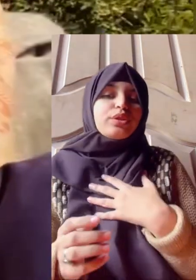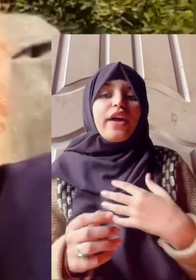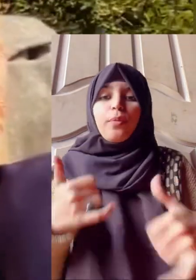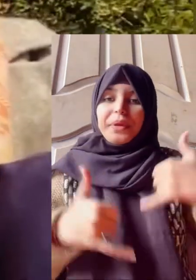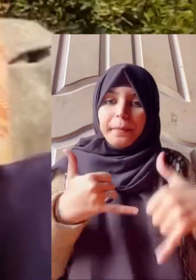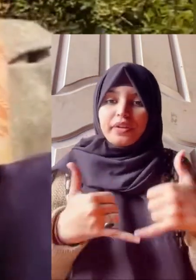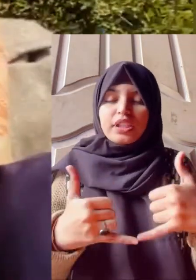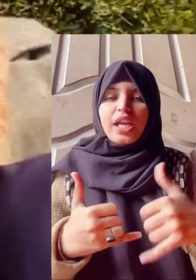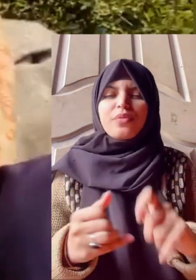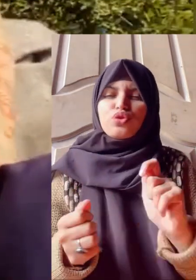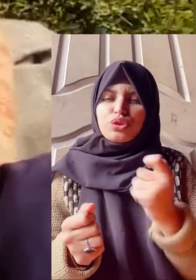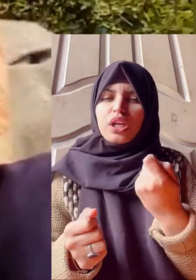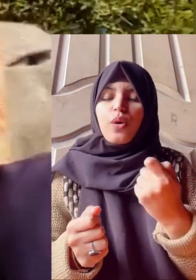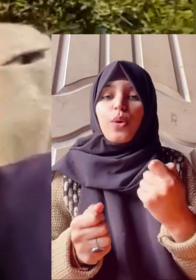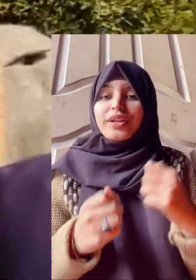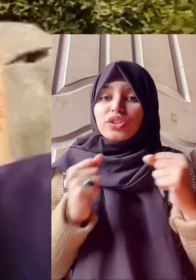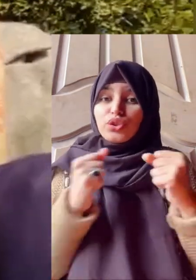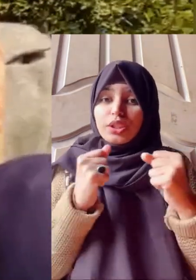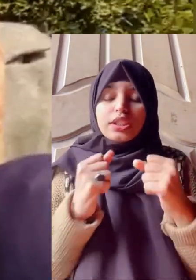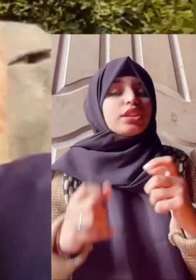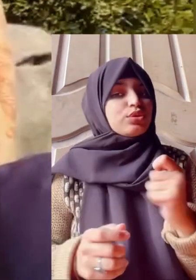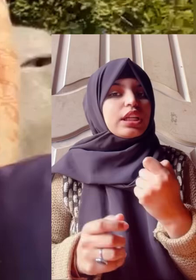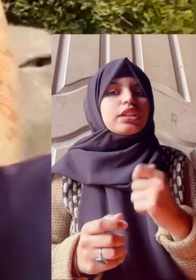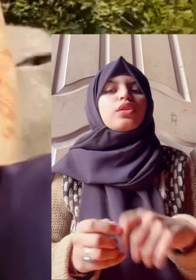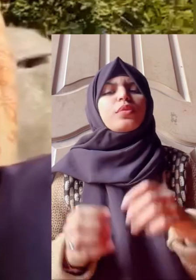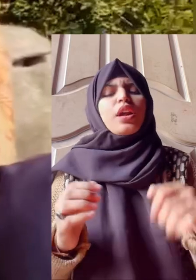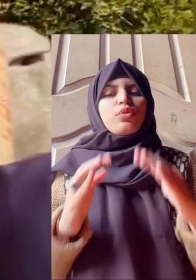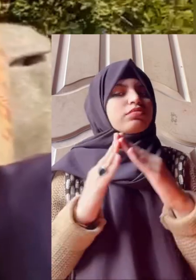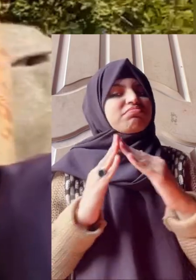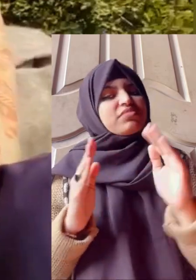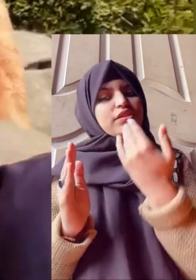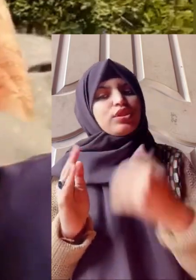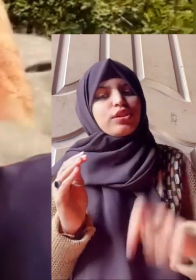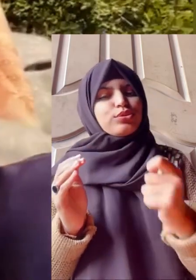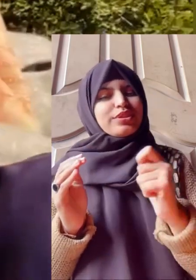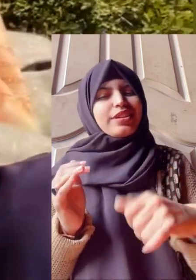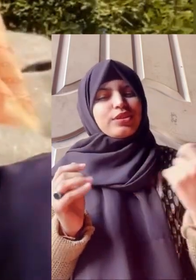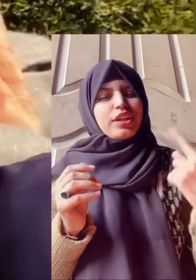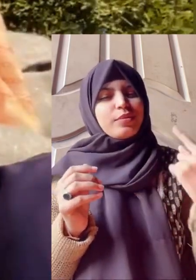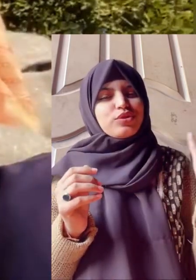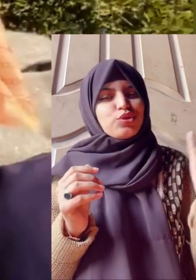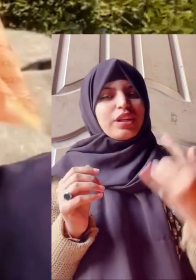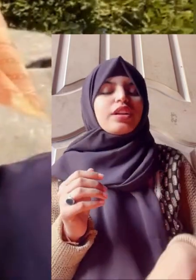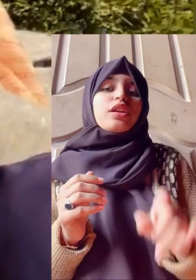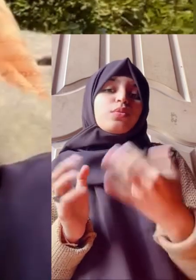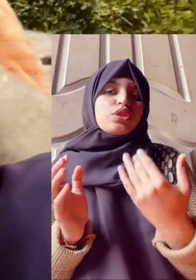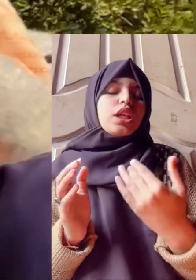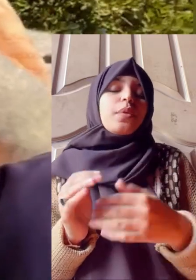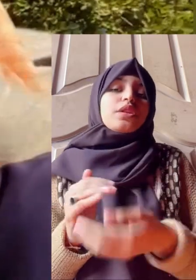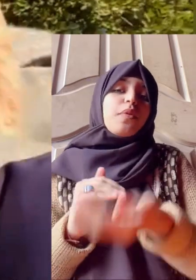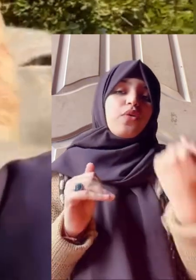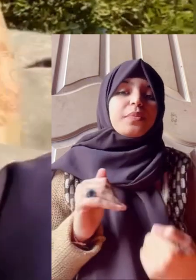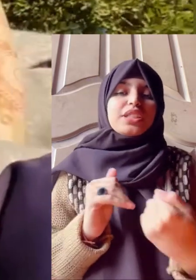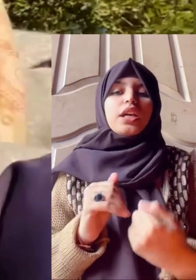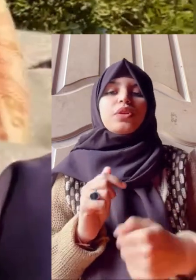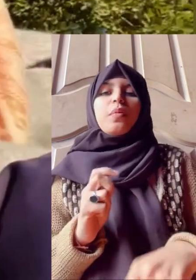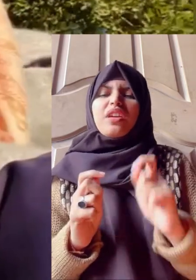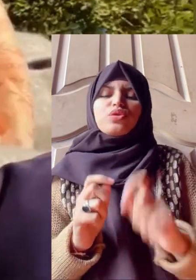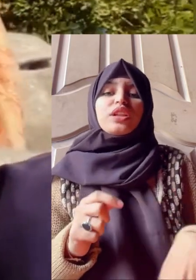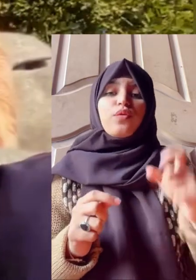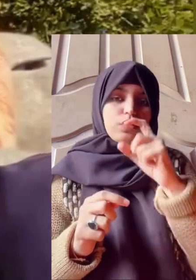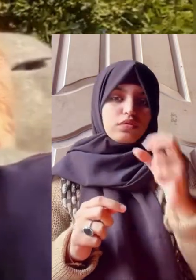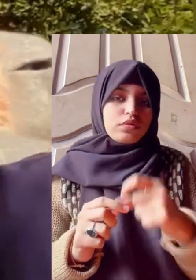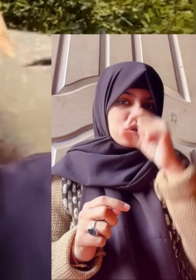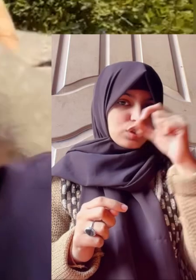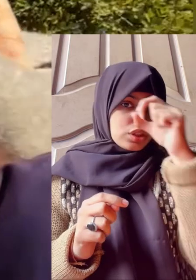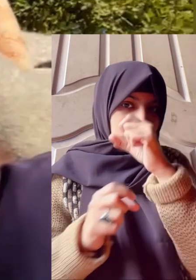ना। नहीं, हमारे ब्लॉग्स जो थे वो तकरीबन दिसंबर के सारे रिकॉर्डेड पड़े हुए हैं। इंशाल्लाह वी विल अपलोड इट। कि हमारी कॉन्फ्रेंस का आपको पिछले